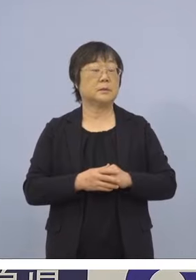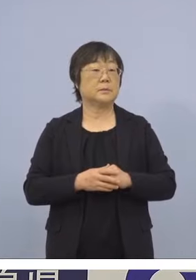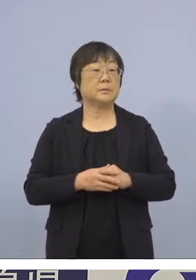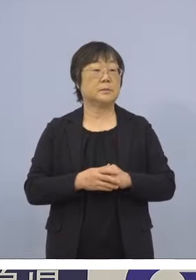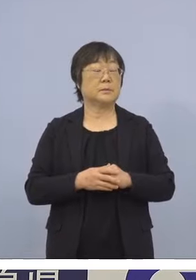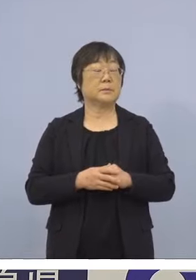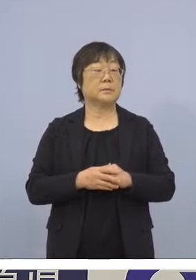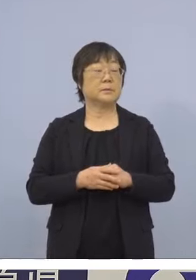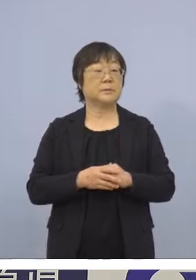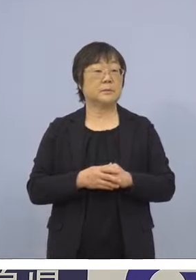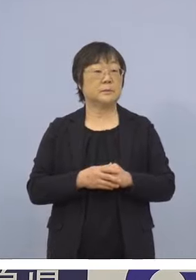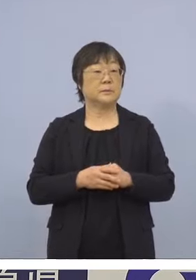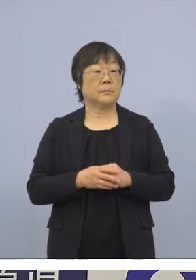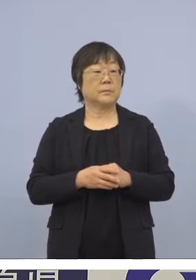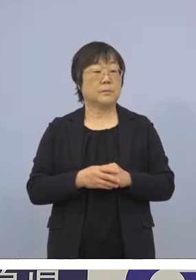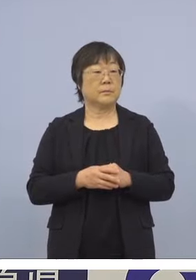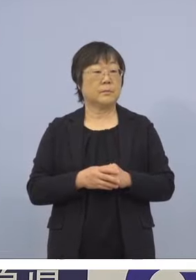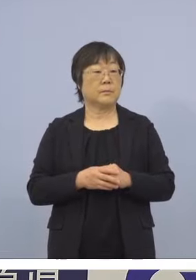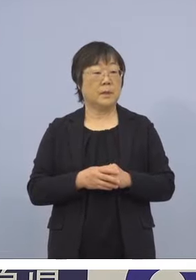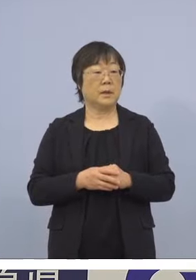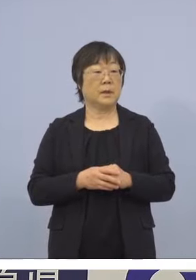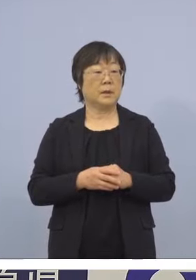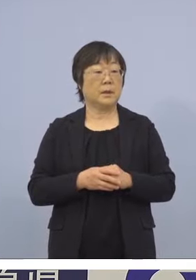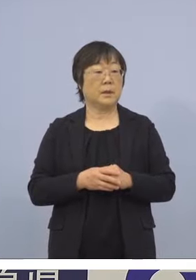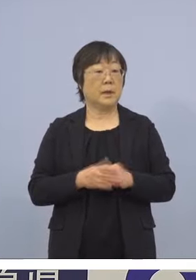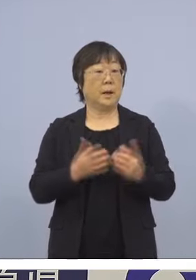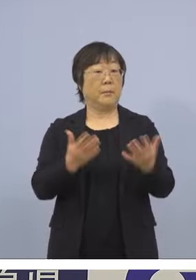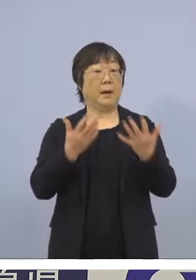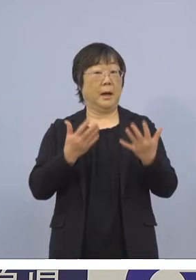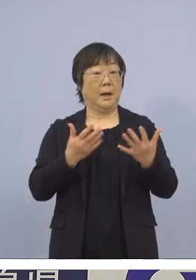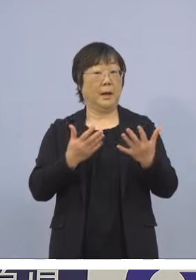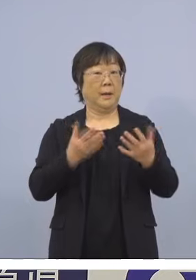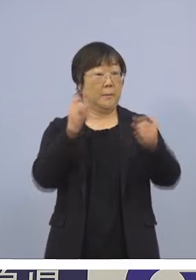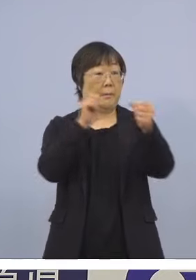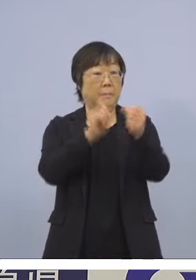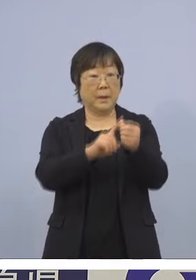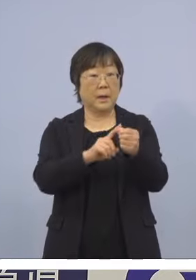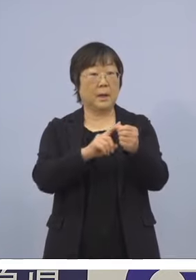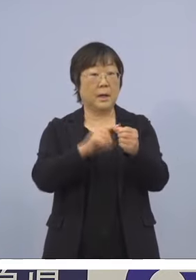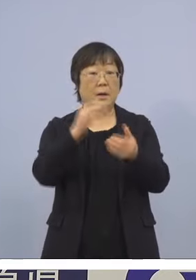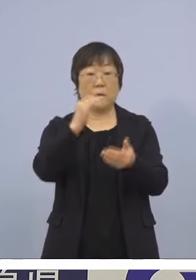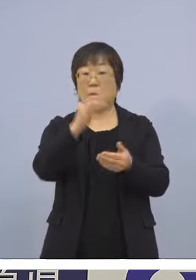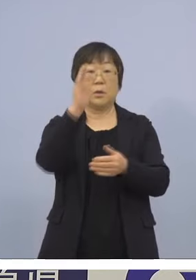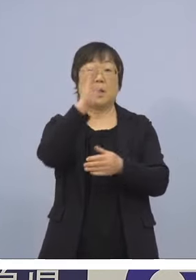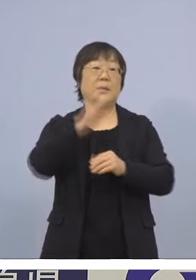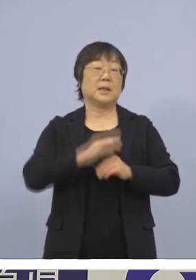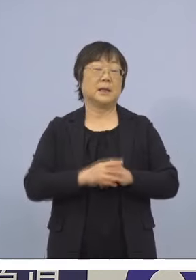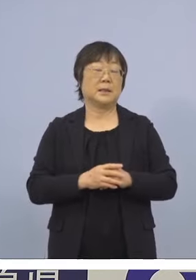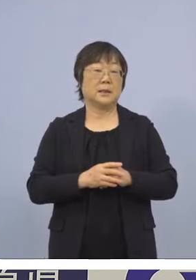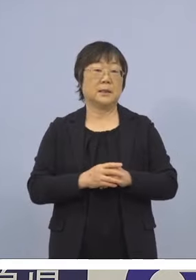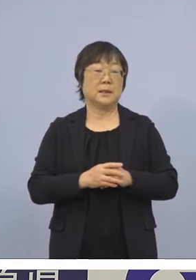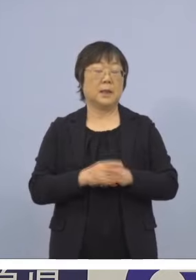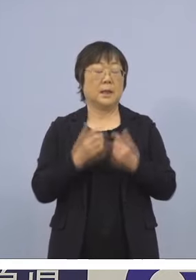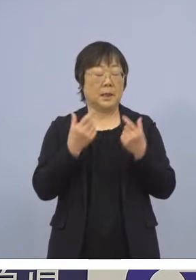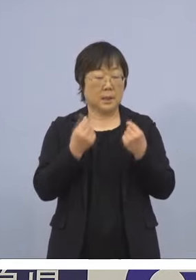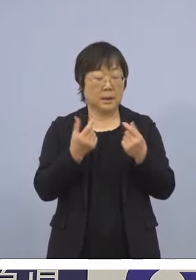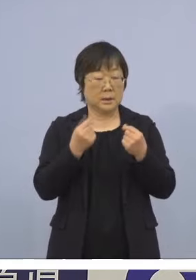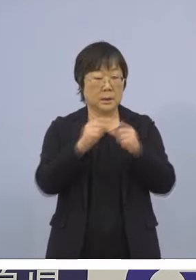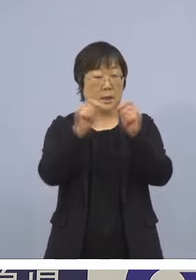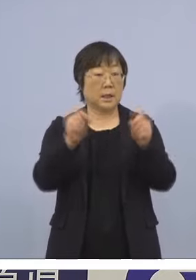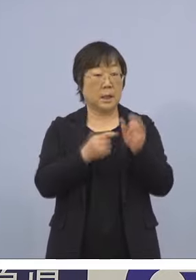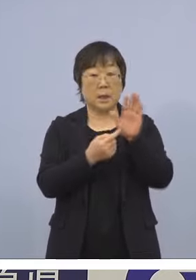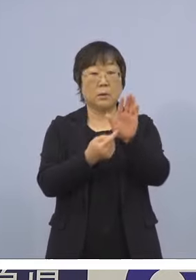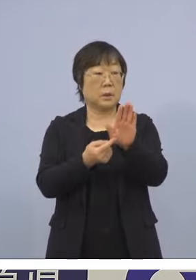その派手なっていうかね、木を照らったようなこととかじゃなくてね。やっぱ確実に結果を出